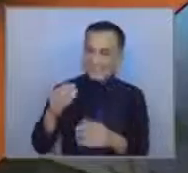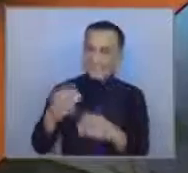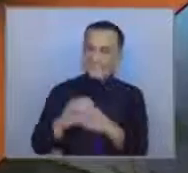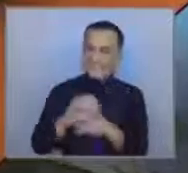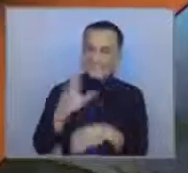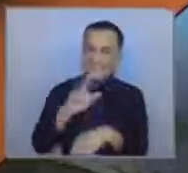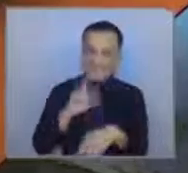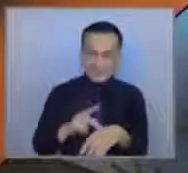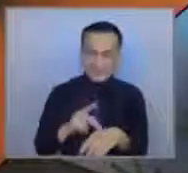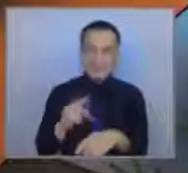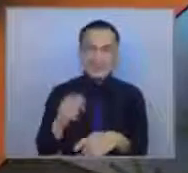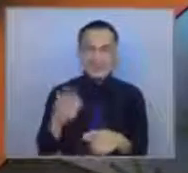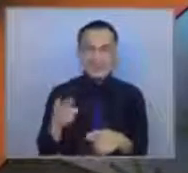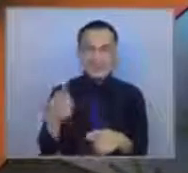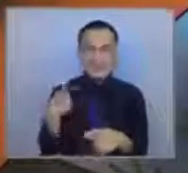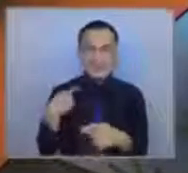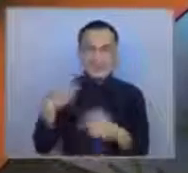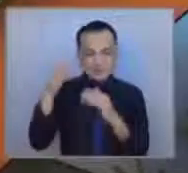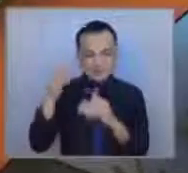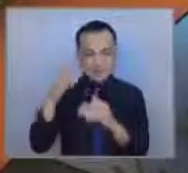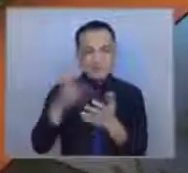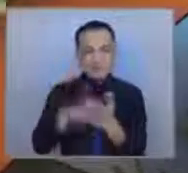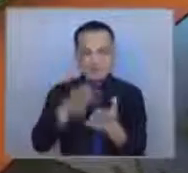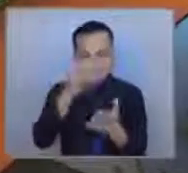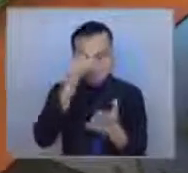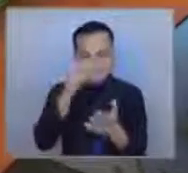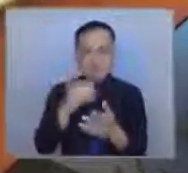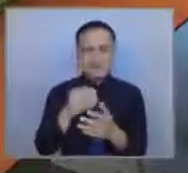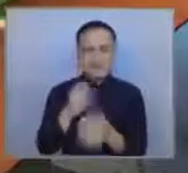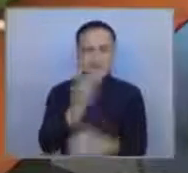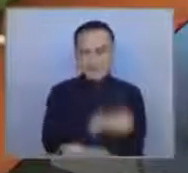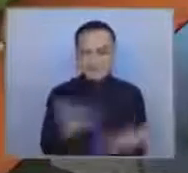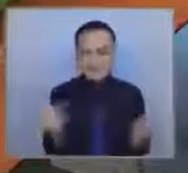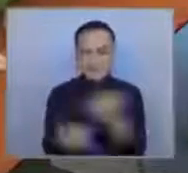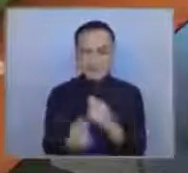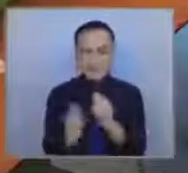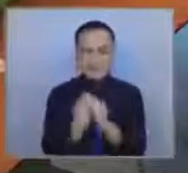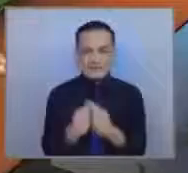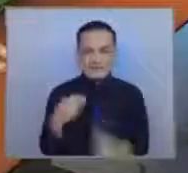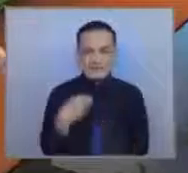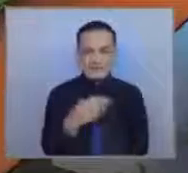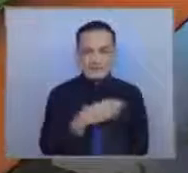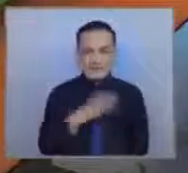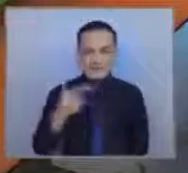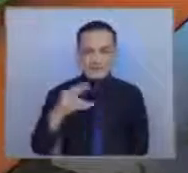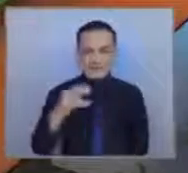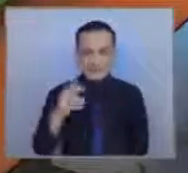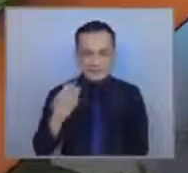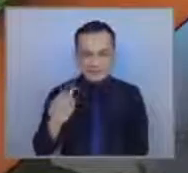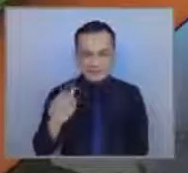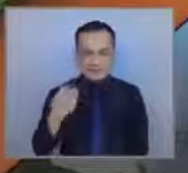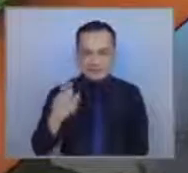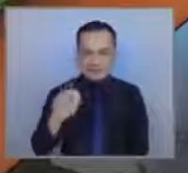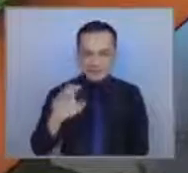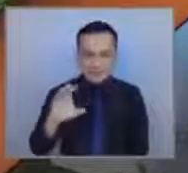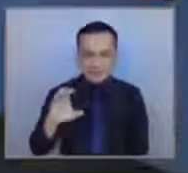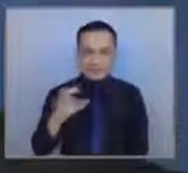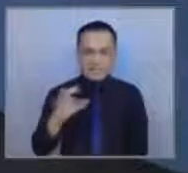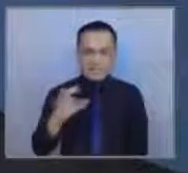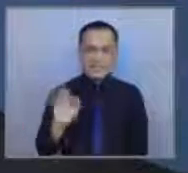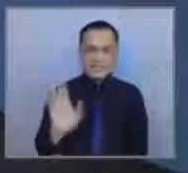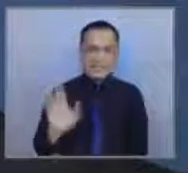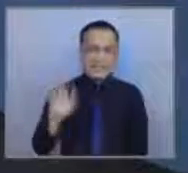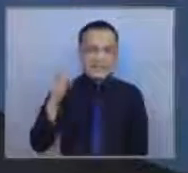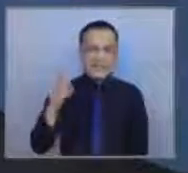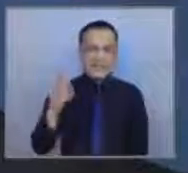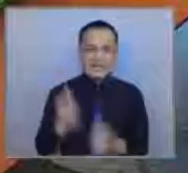ngayong Tuesday Tutorials. Kasama ang mga miyembro ng Biasa Dugong Kali na si Ronnie de los Reyes at ang kanilang head instructor na si